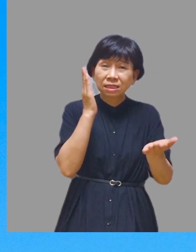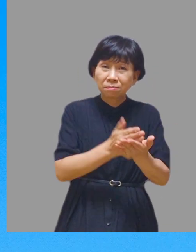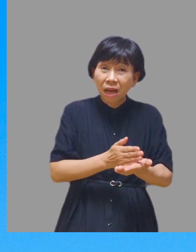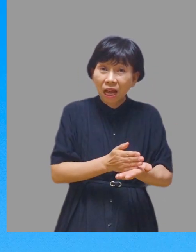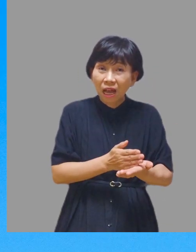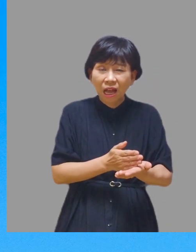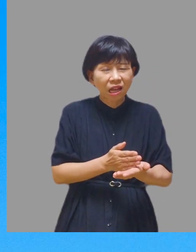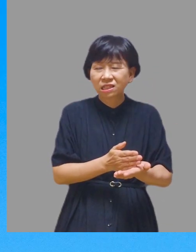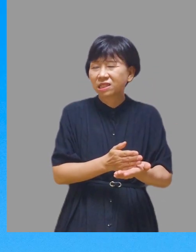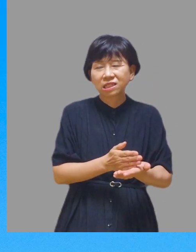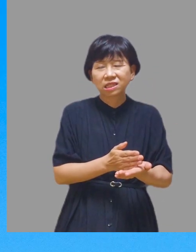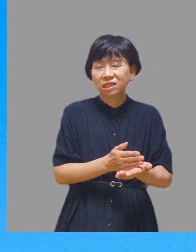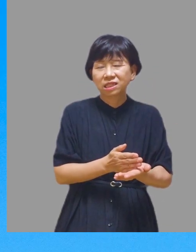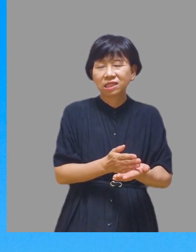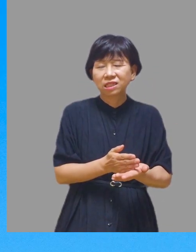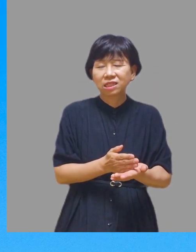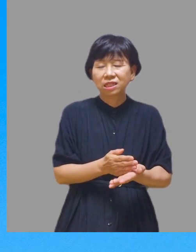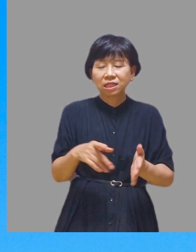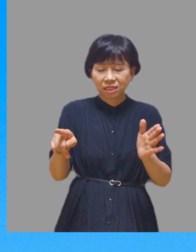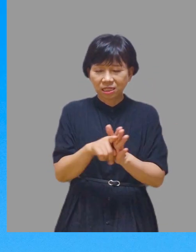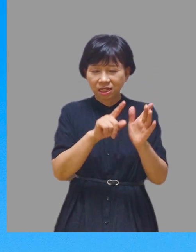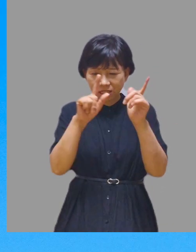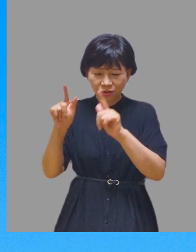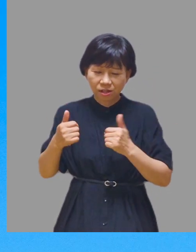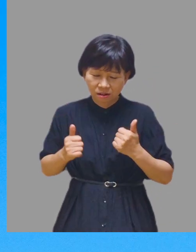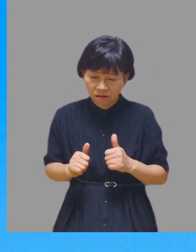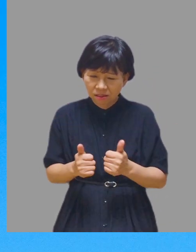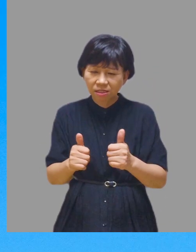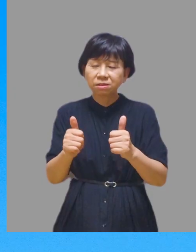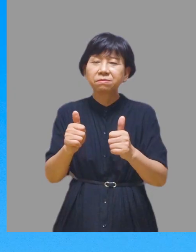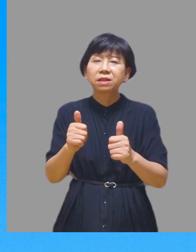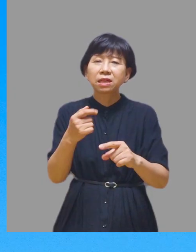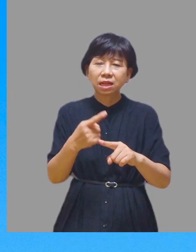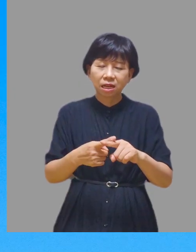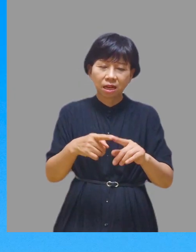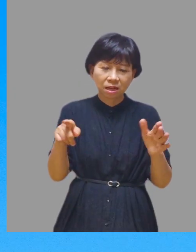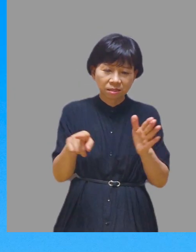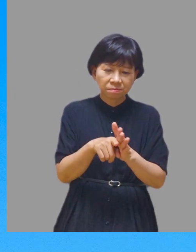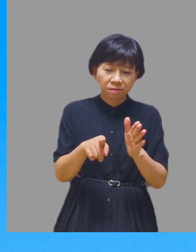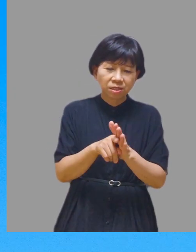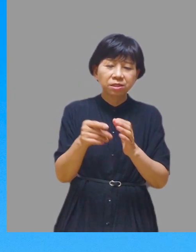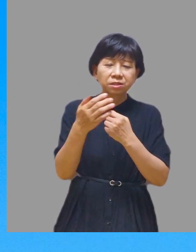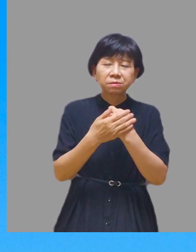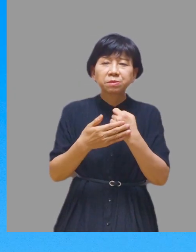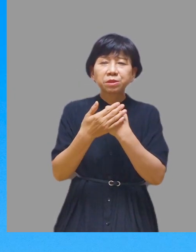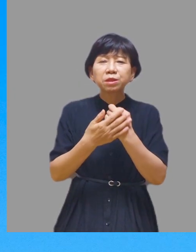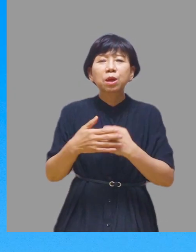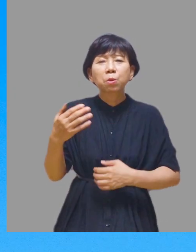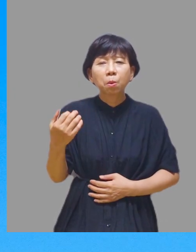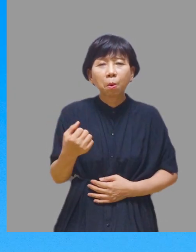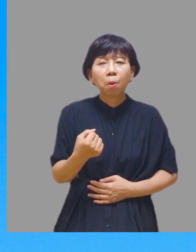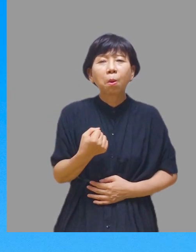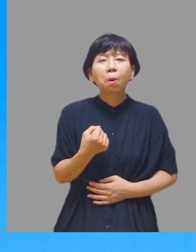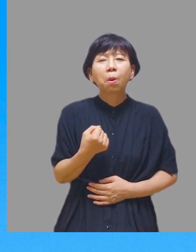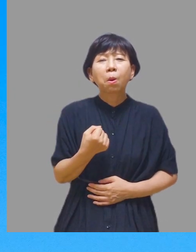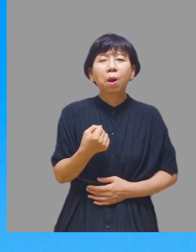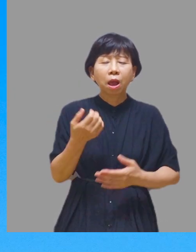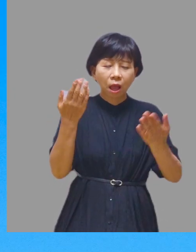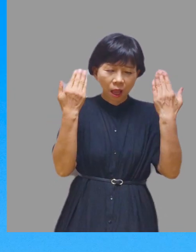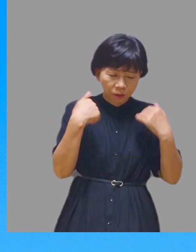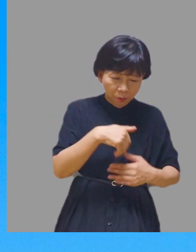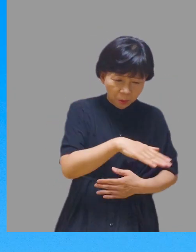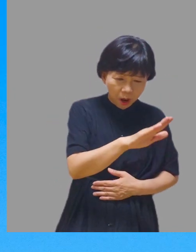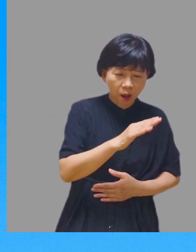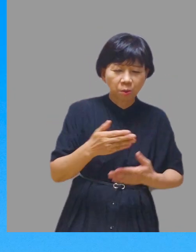아니에요. 신실하게 신앙으로 살다가 그 믿음 때문에, 그 은혜 때문에 학교로